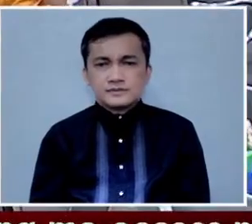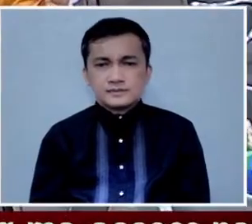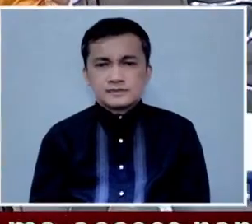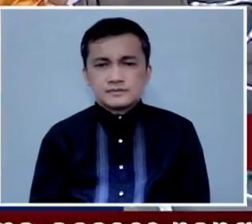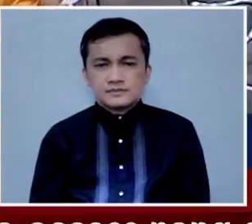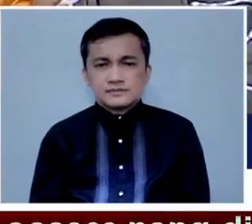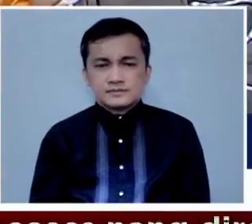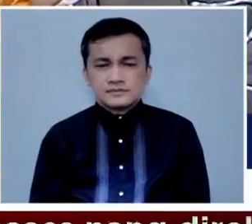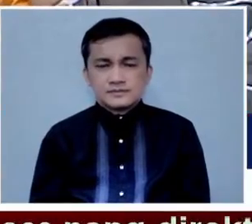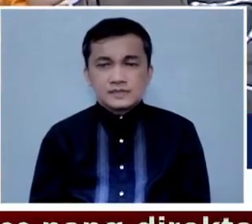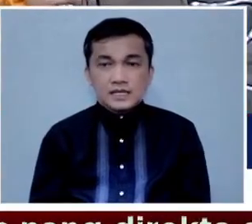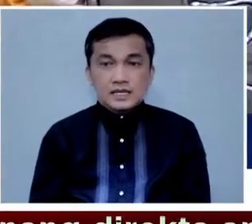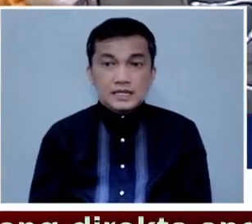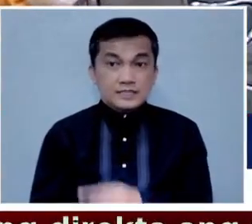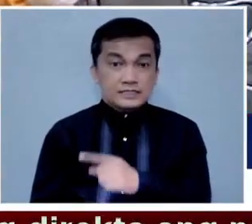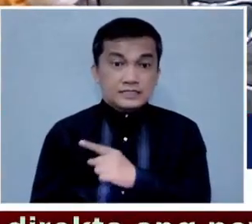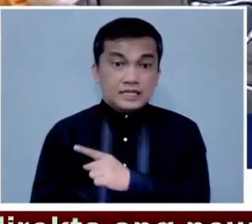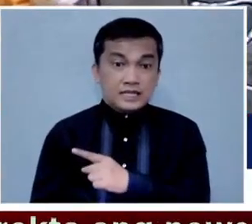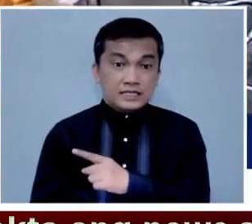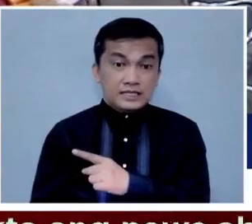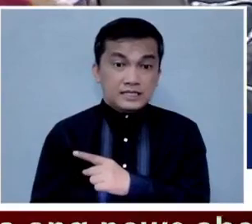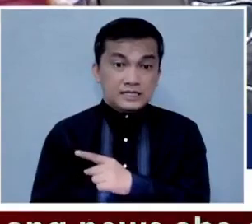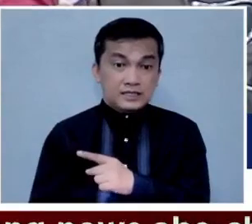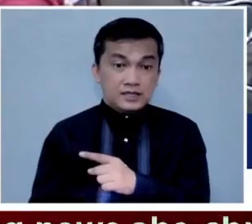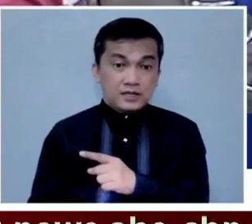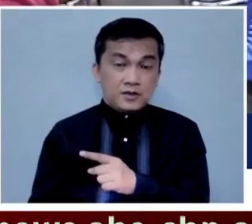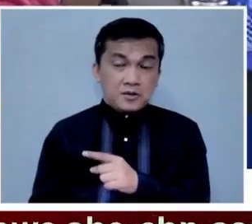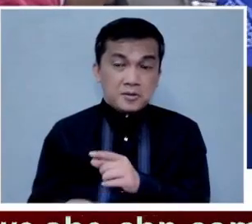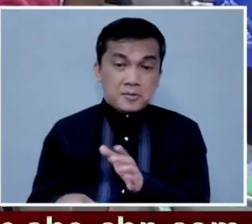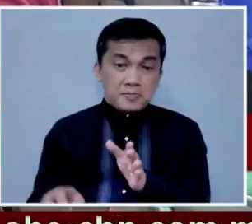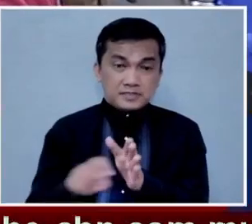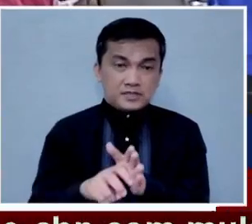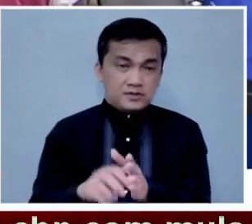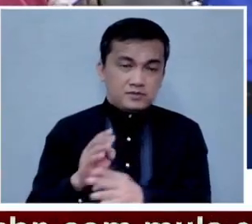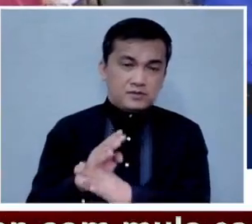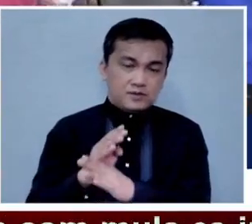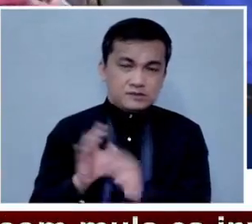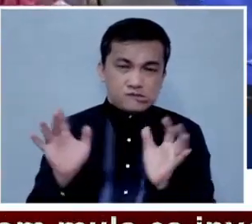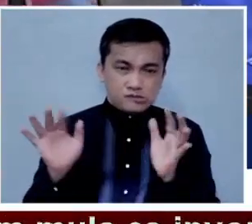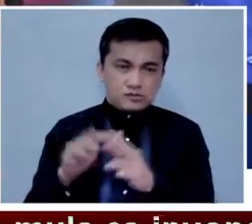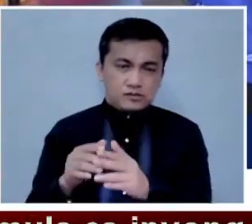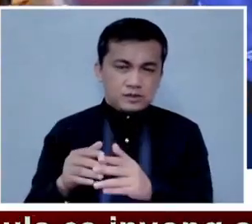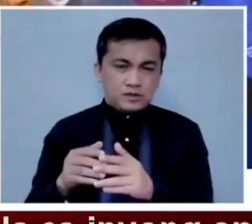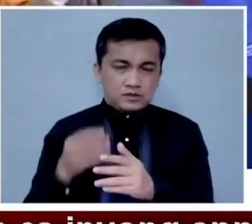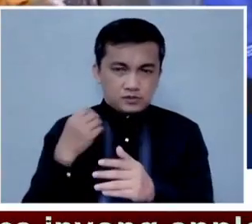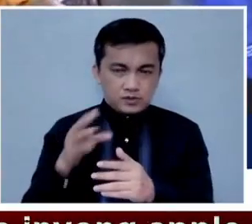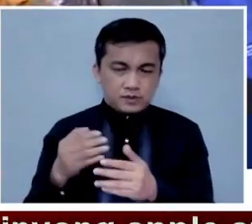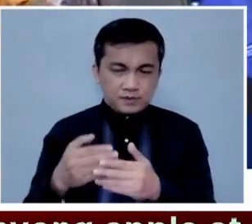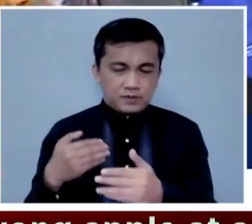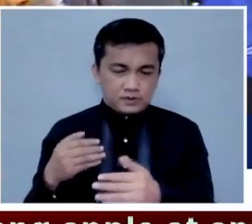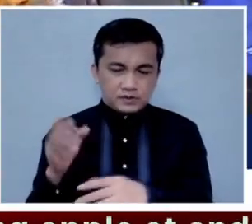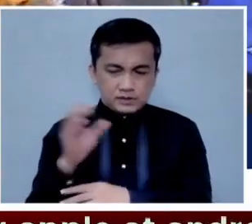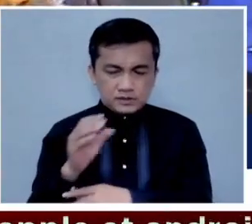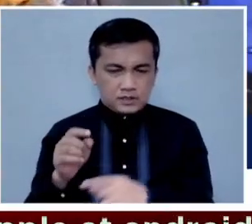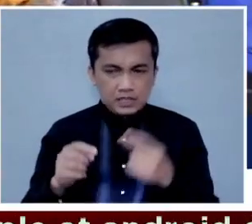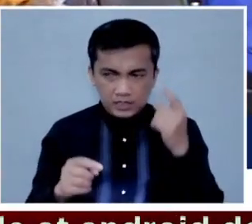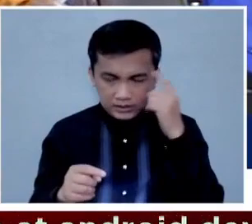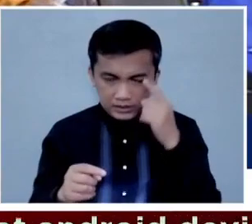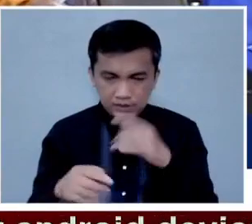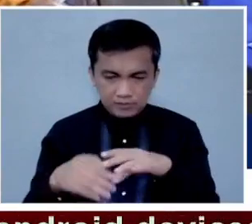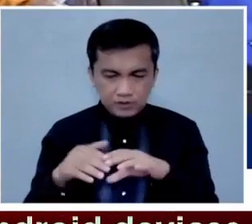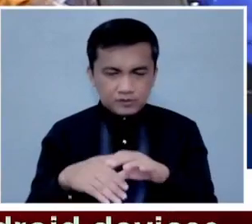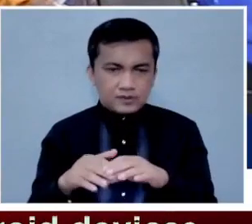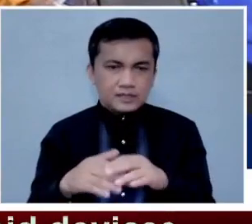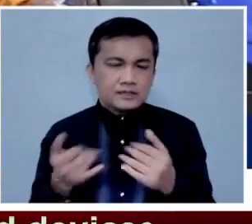Sen sila yung mga pasaherong umiiwas sa siksikan nung uwian bago magpasko, pero ang akala nila ay maluwag na ngayon. Aba